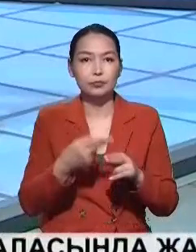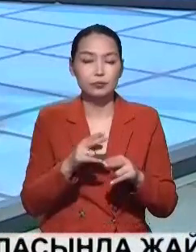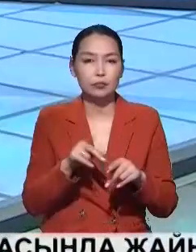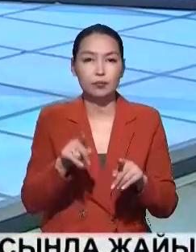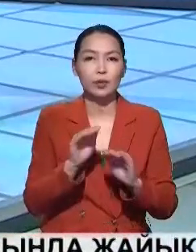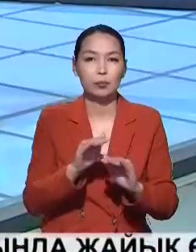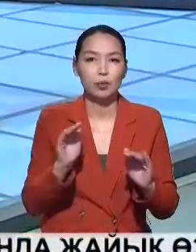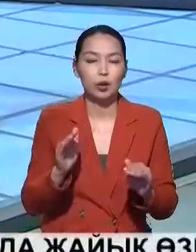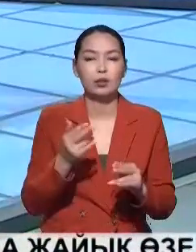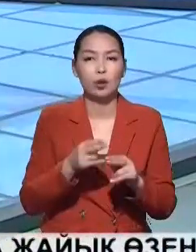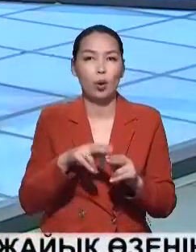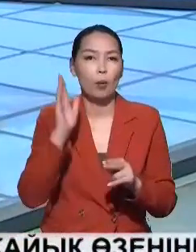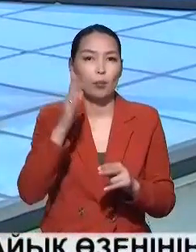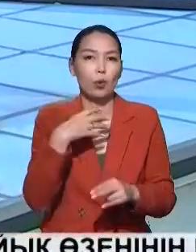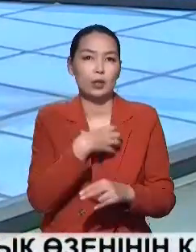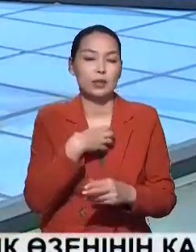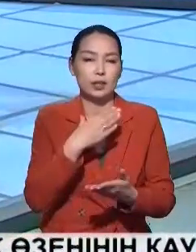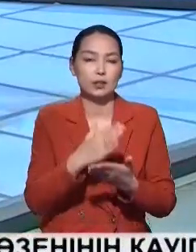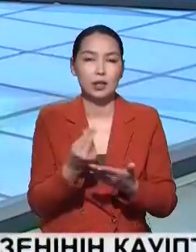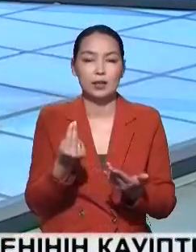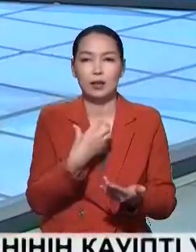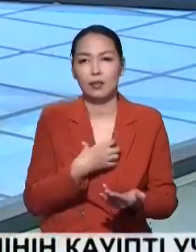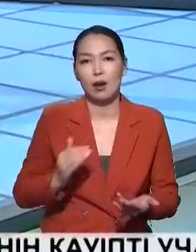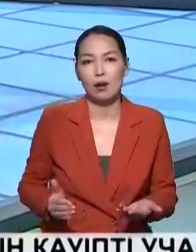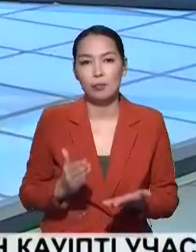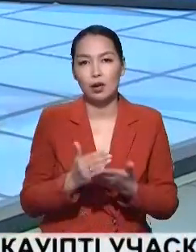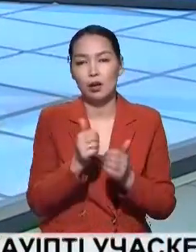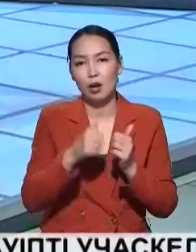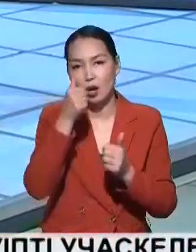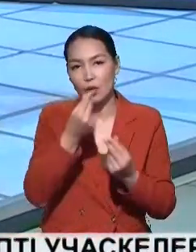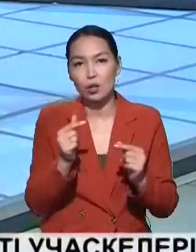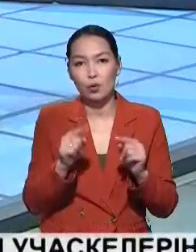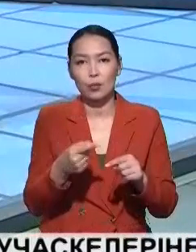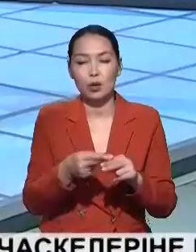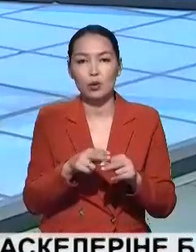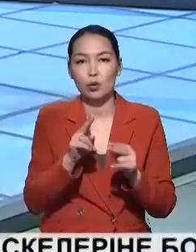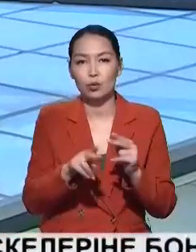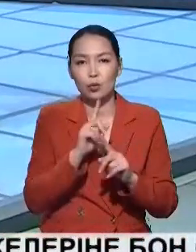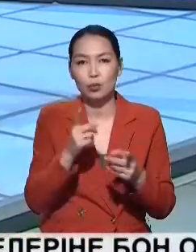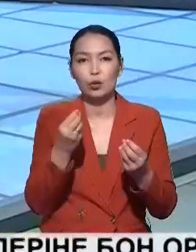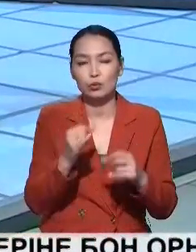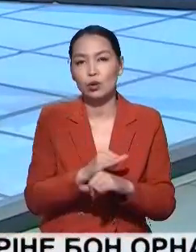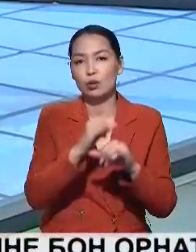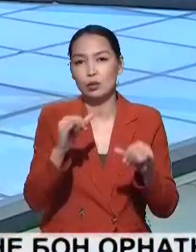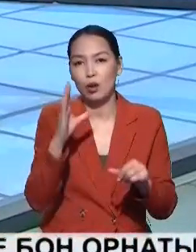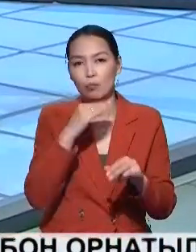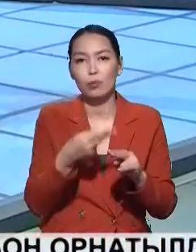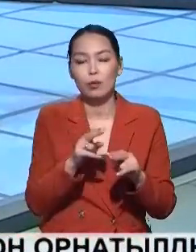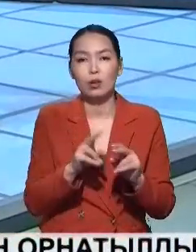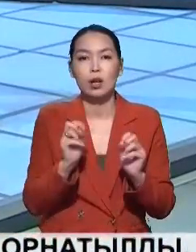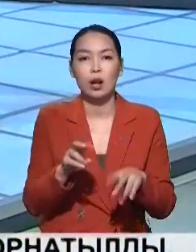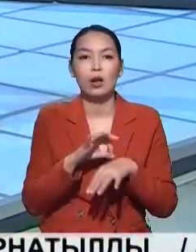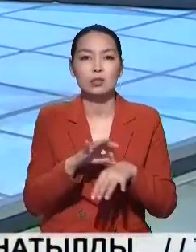болашағына негіз болатын негізгі капитал. Жыл сайын түсетін төлем осымен қатып қалмайды. Аға еселенуі мүмкін, ол қалай жүзеге